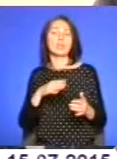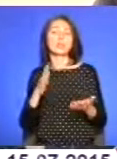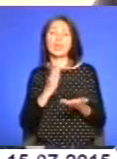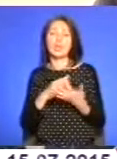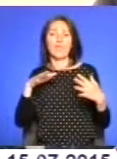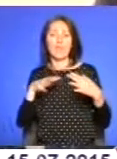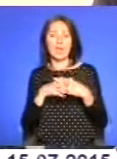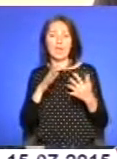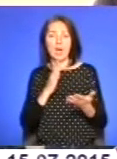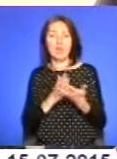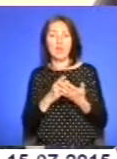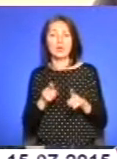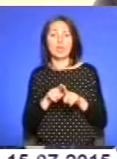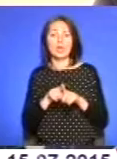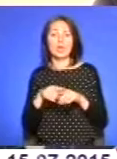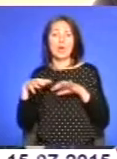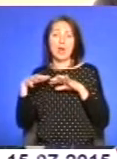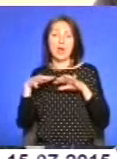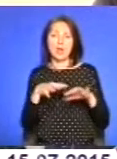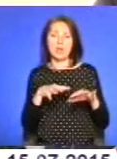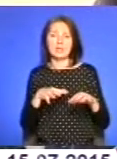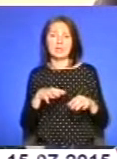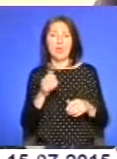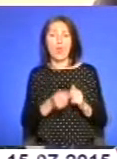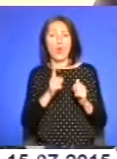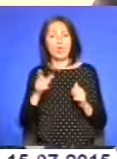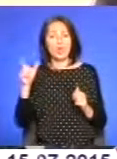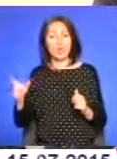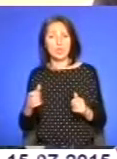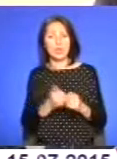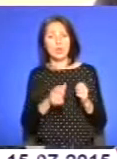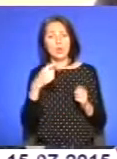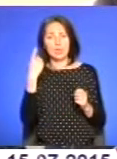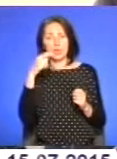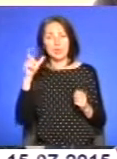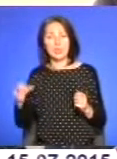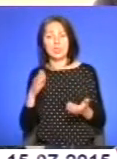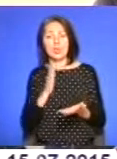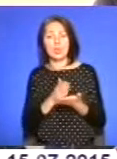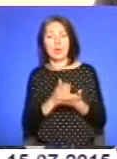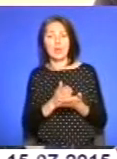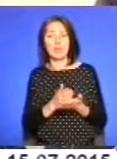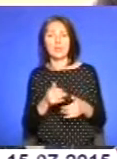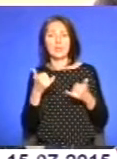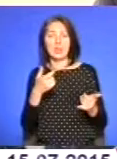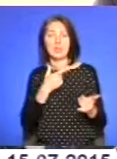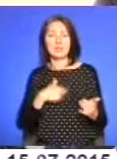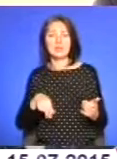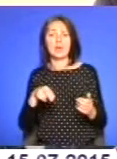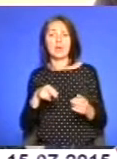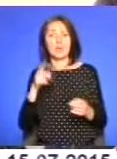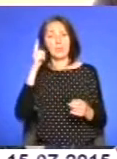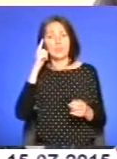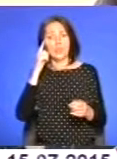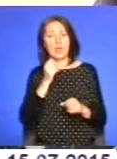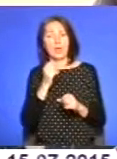війна, є відповідна агресія, і кожна людина, кожен громадянин має десь для себе вибудовувати ставлення